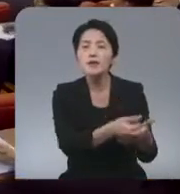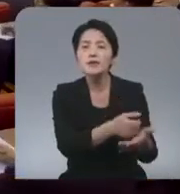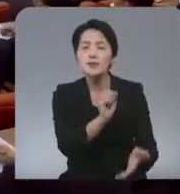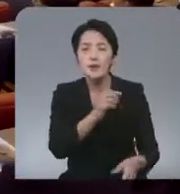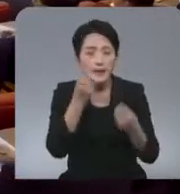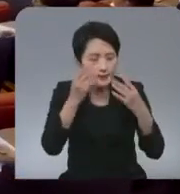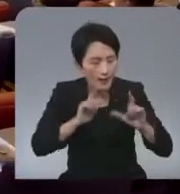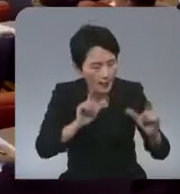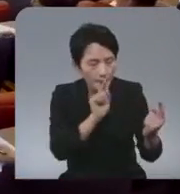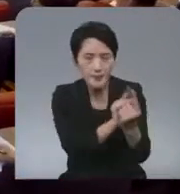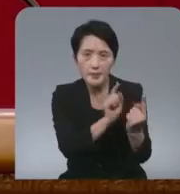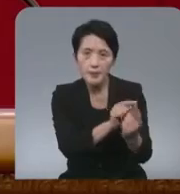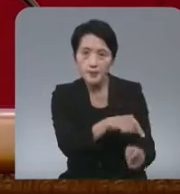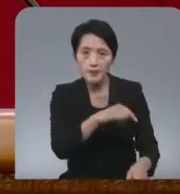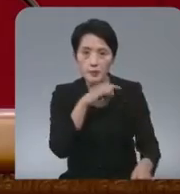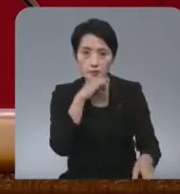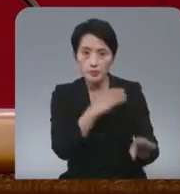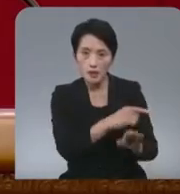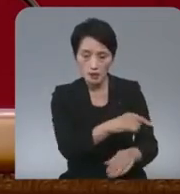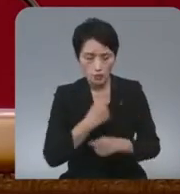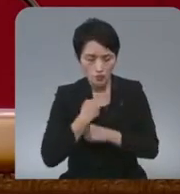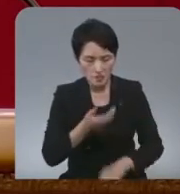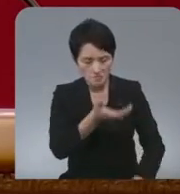ракетного запуска